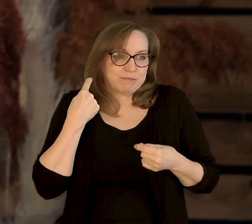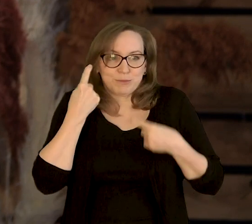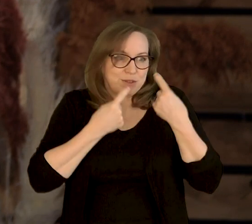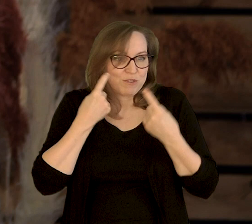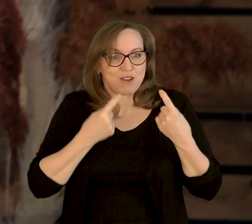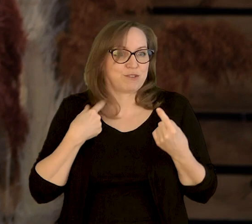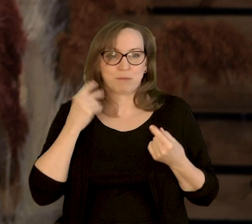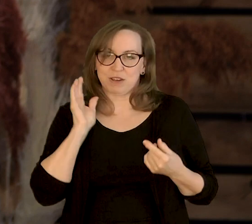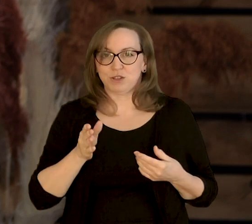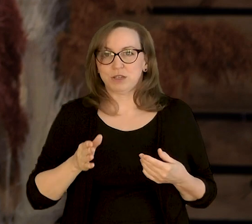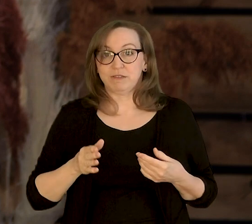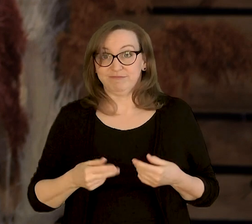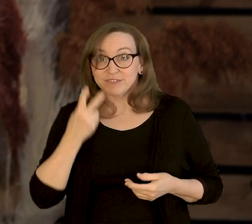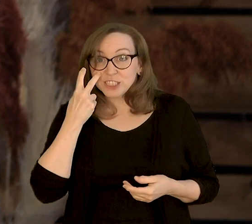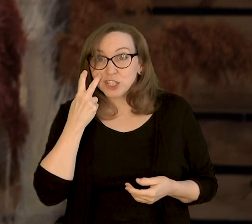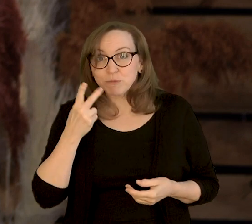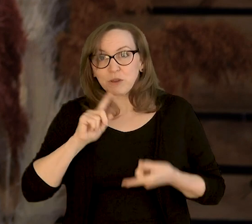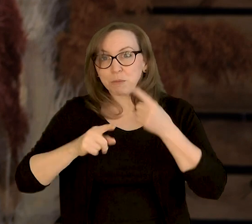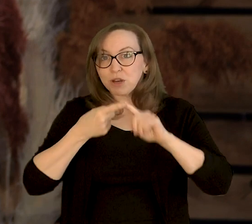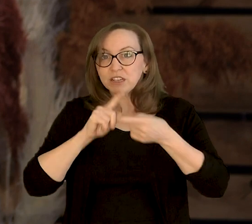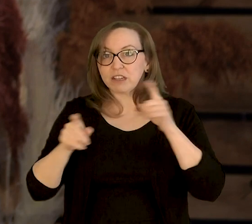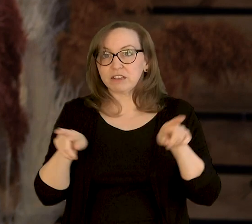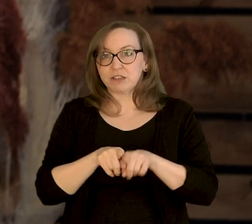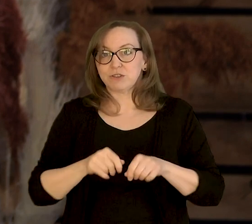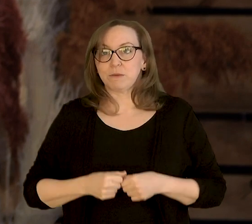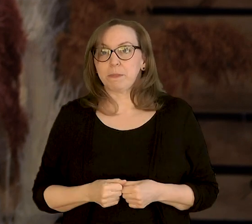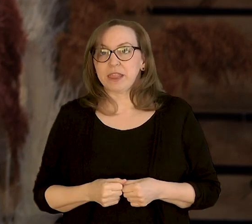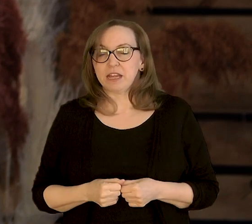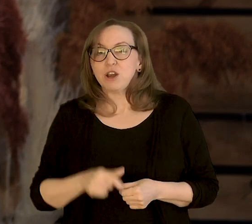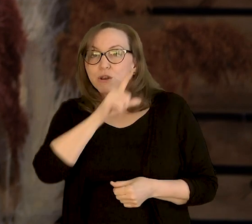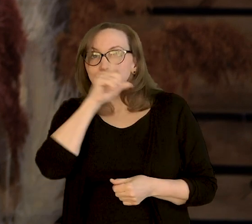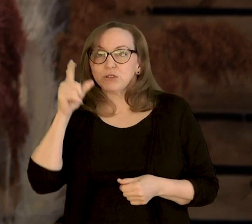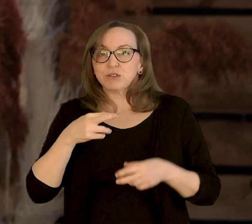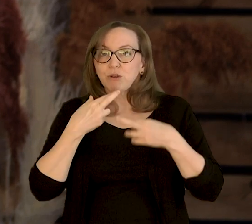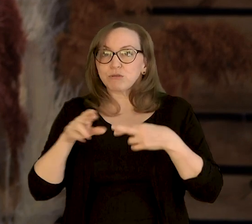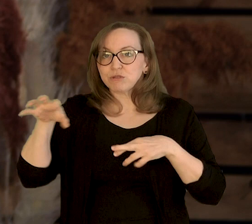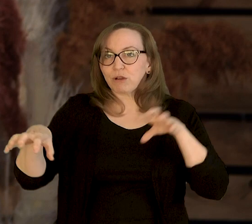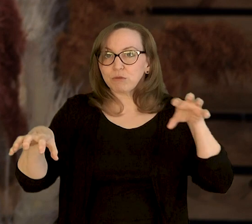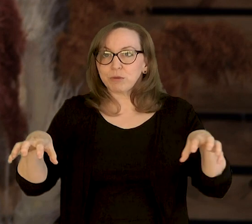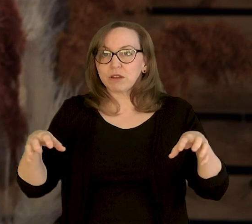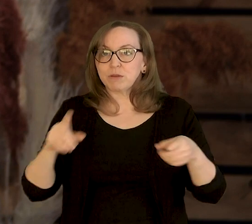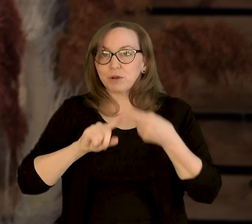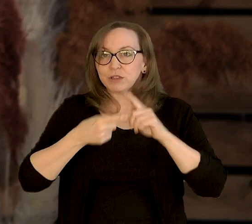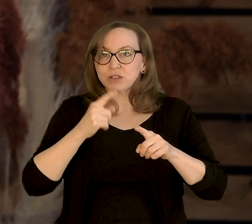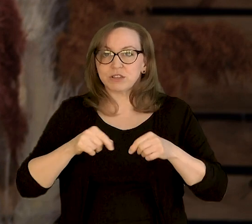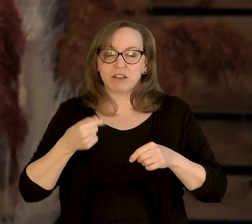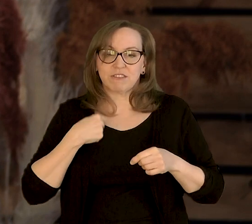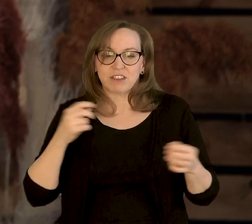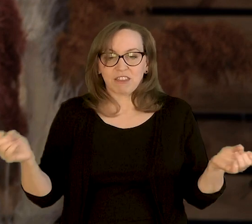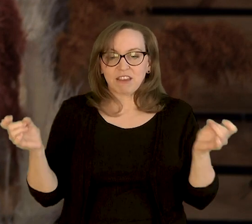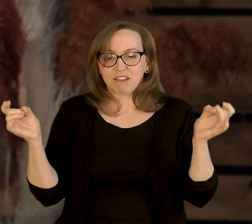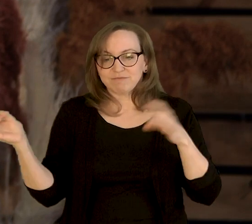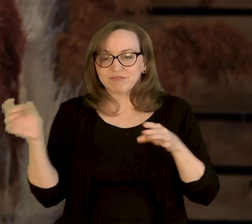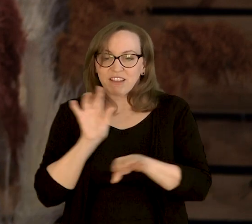znajdowali. Widzimy to w świecie polityki. Gdy ludzie z różnych obozów politycznych obrzucają się